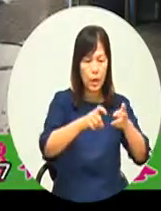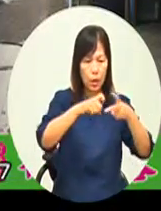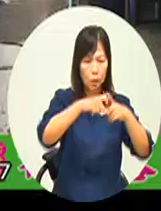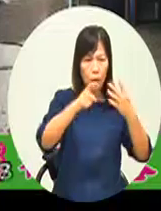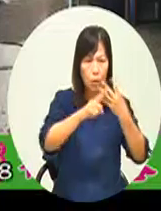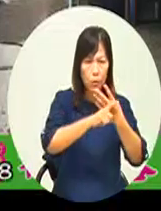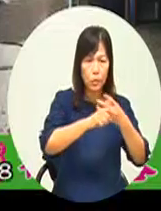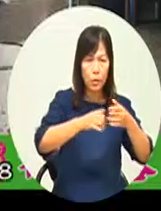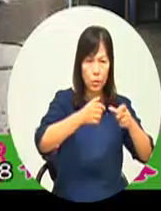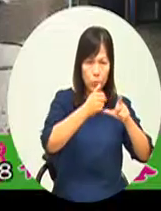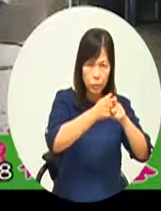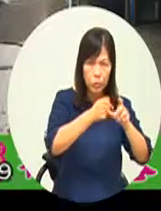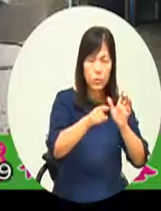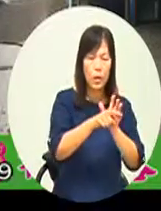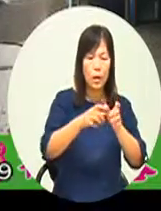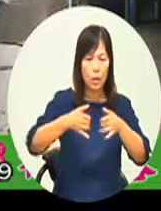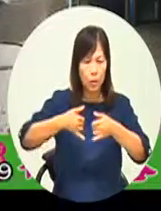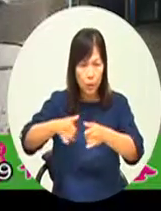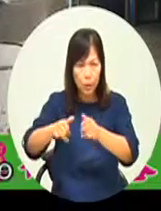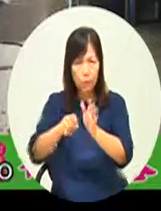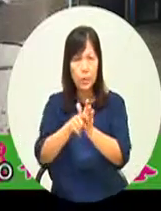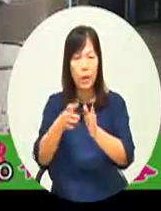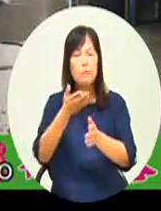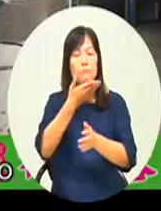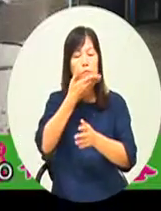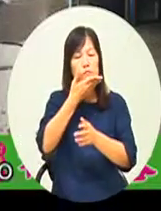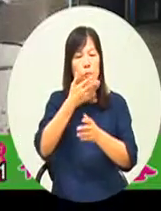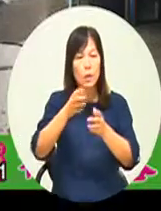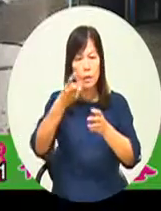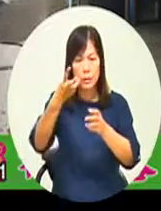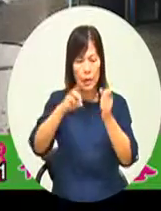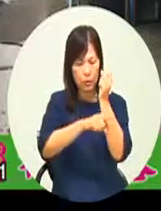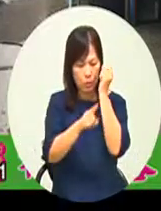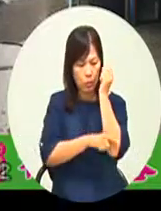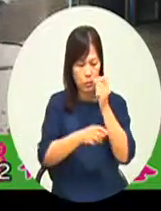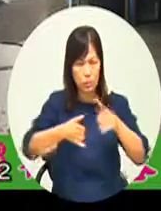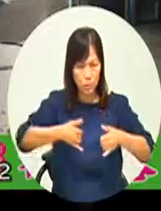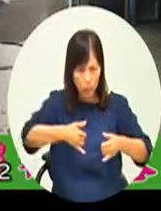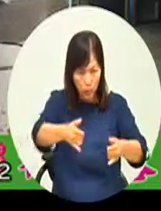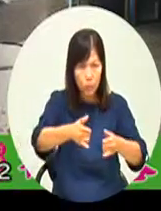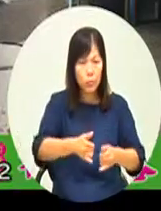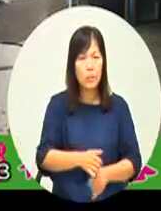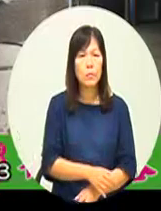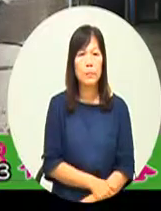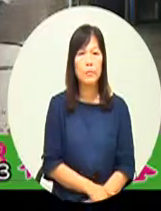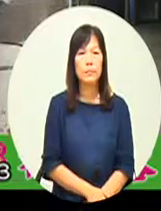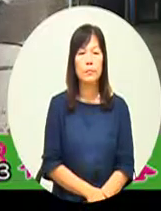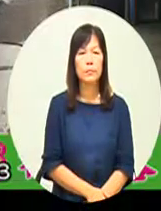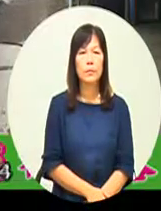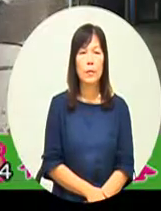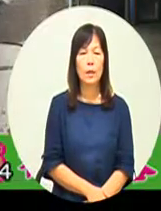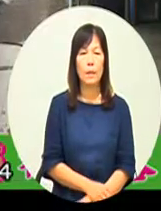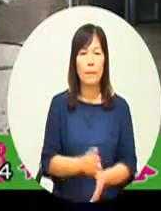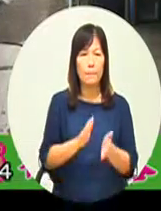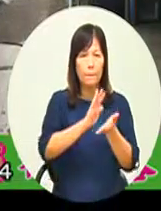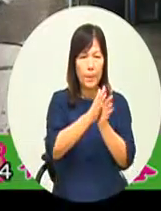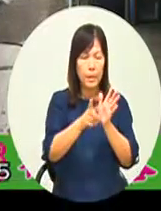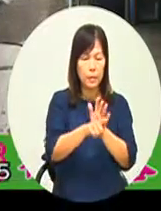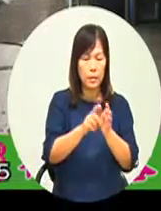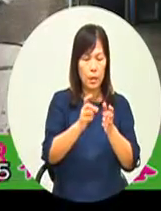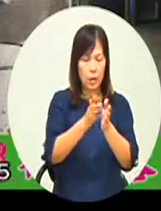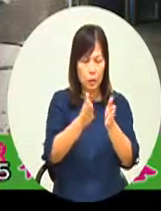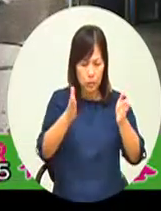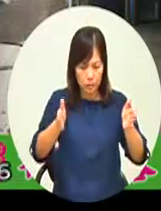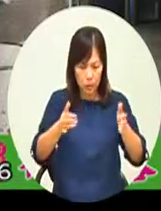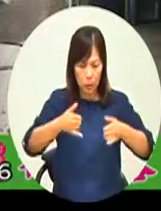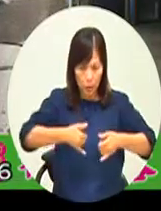南路有私有的三公尺的道路，伊要甲伊好变成一条十公顷的